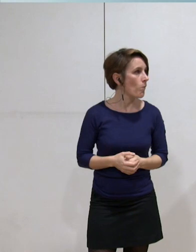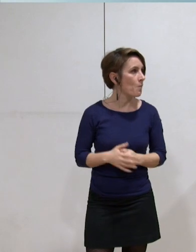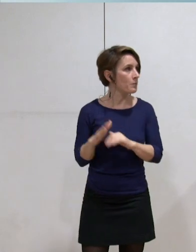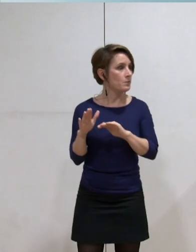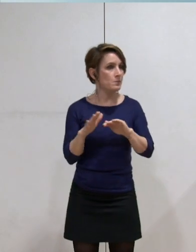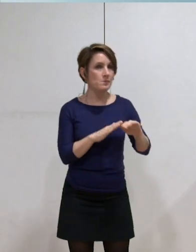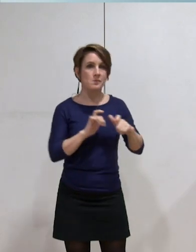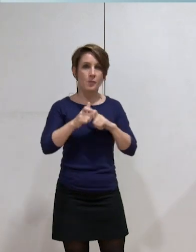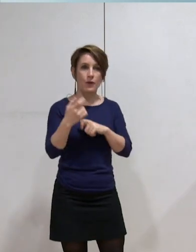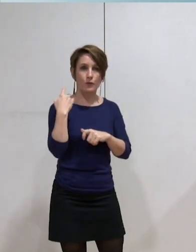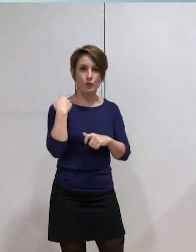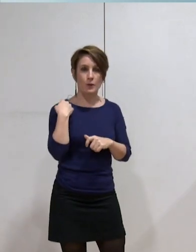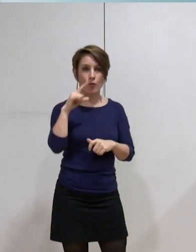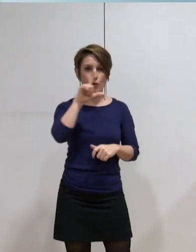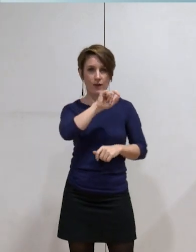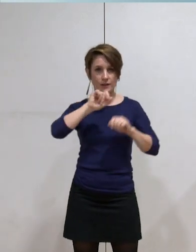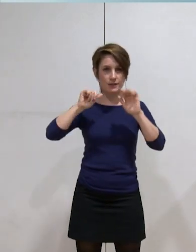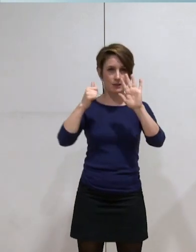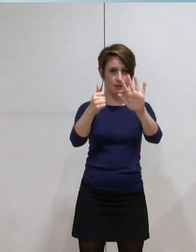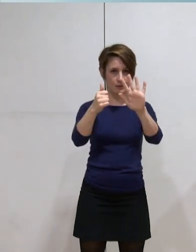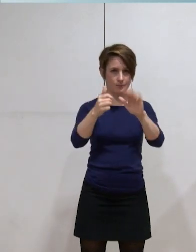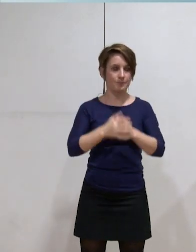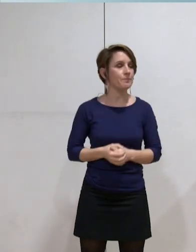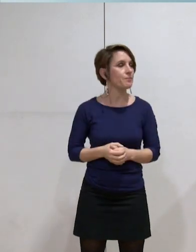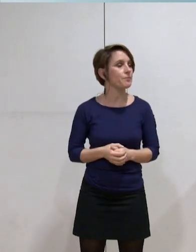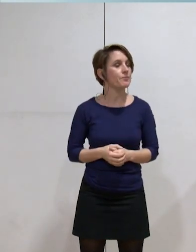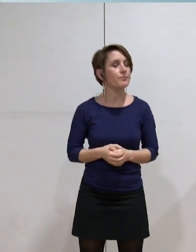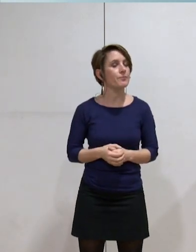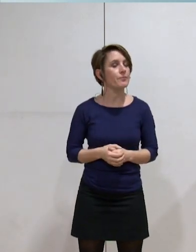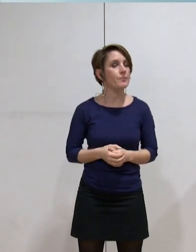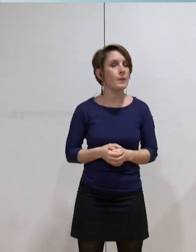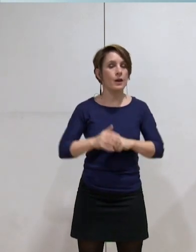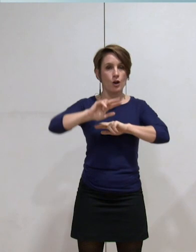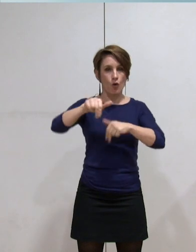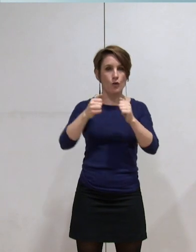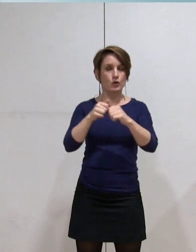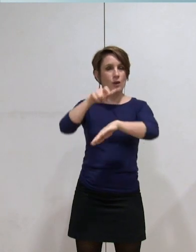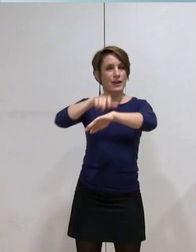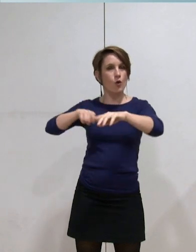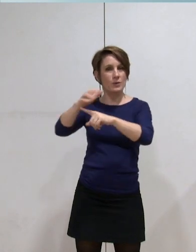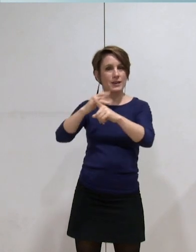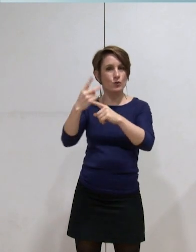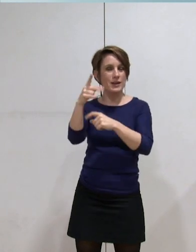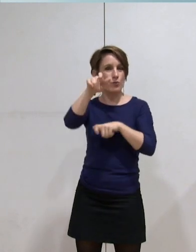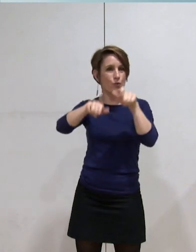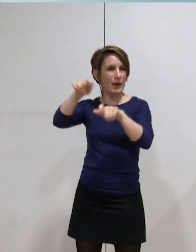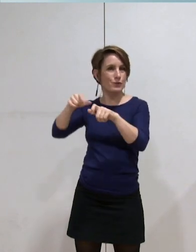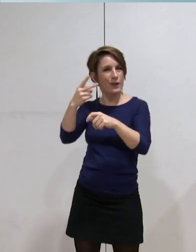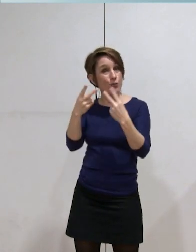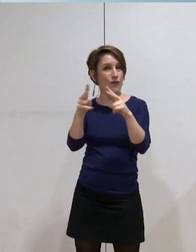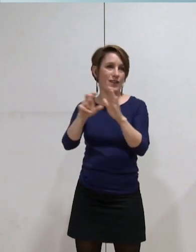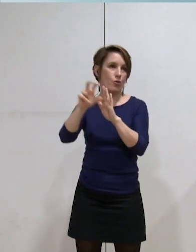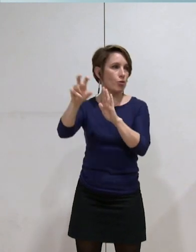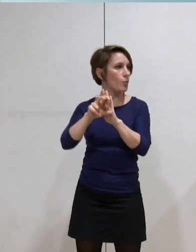passons à la délibération numéro 26 elle porte sur la convention avec le comité social du personnel de la Ville de